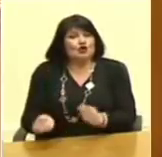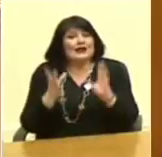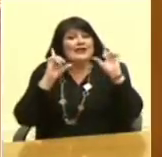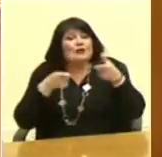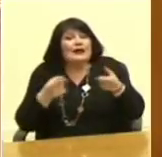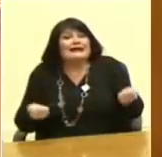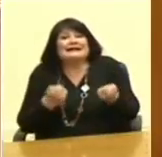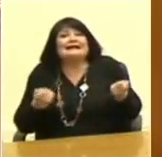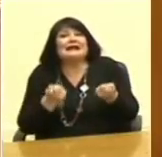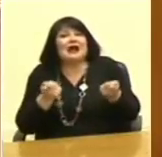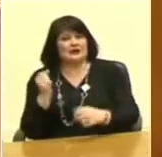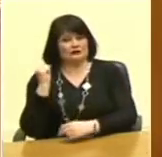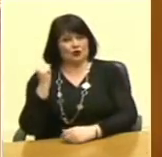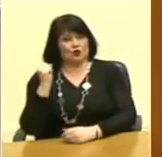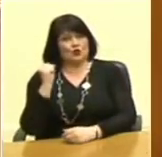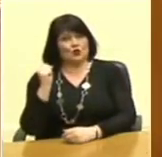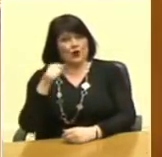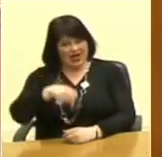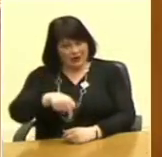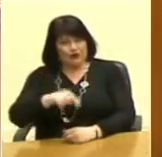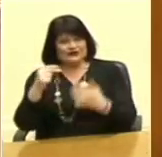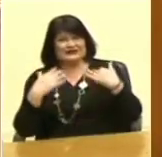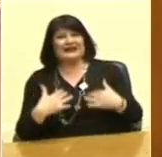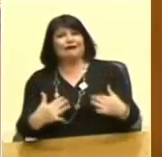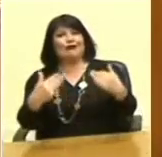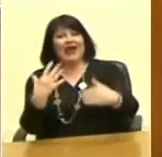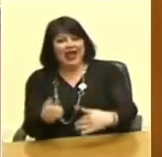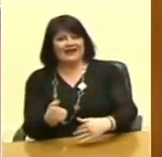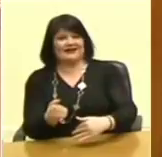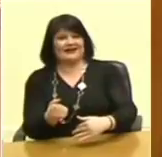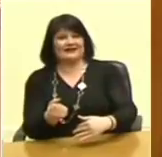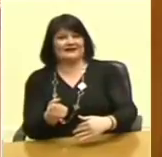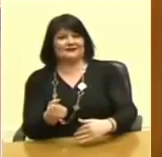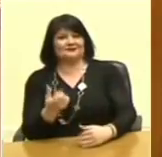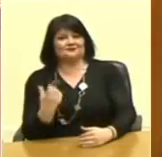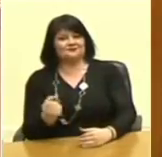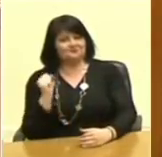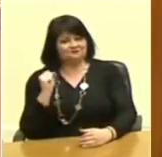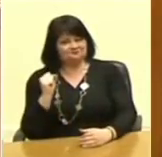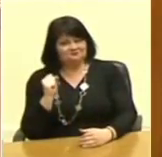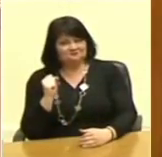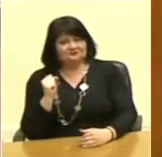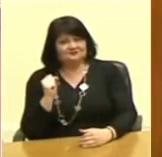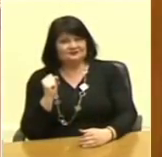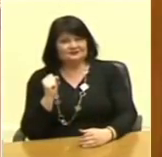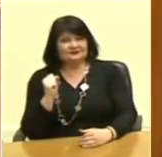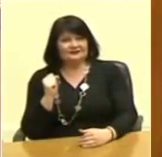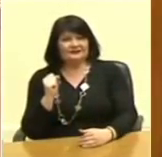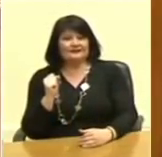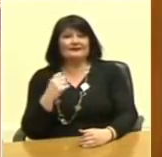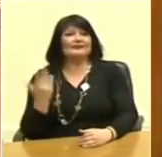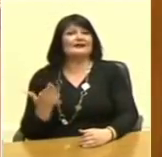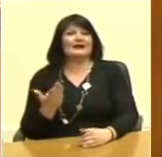τα ισχυρότερα όπλα κοινοβουλευτικού ελέγχου που έχει η εκάστοτε αντιπολίτευση, όχι για να προκαλέσει